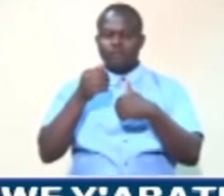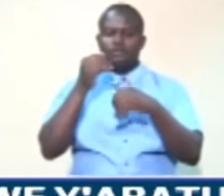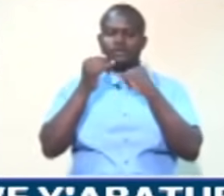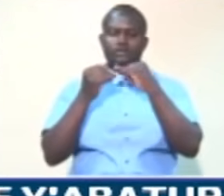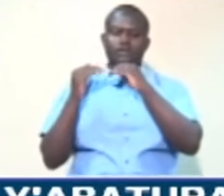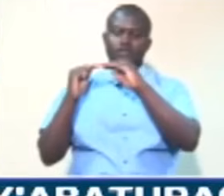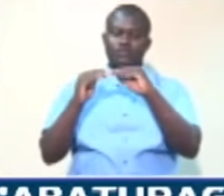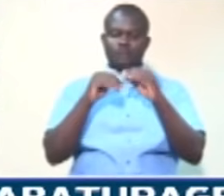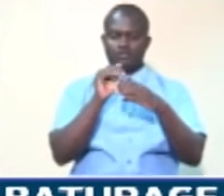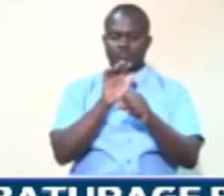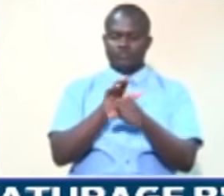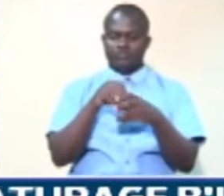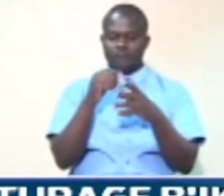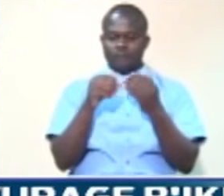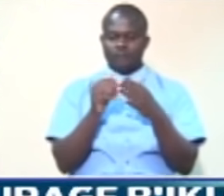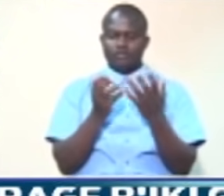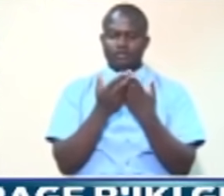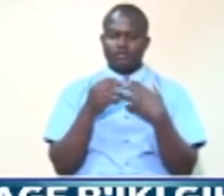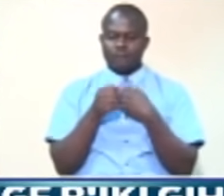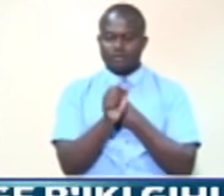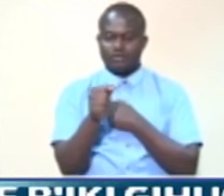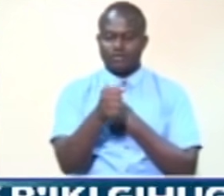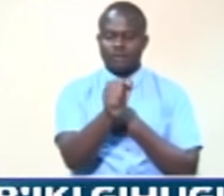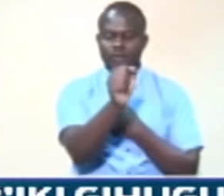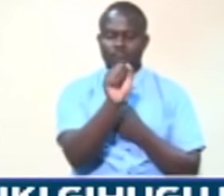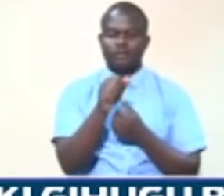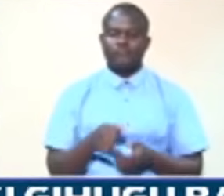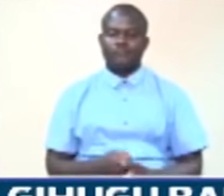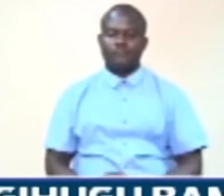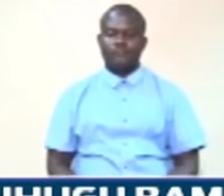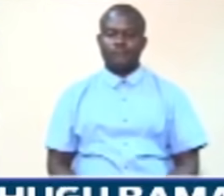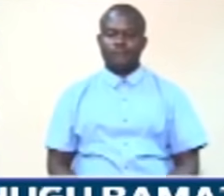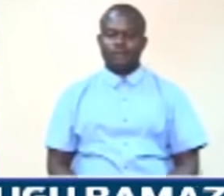mpuzamahanga cyane cyane mu bijyanye n'ubukerarugendo reka tubibaze Jean-Claude